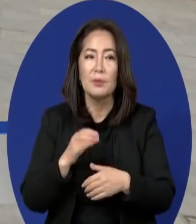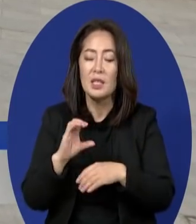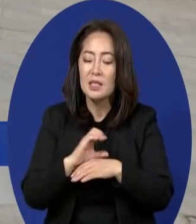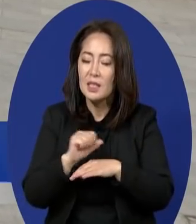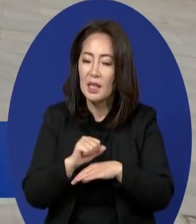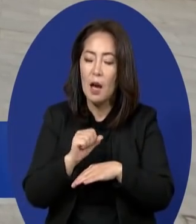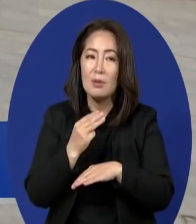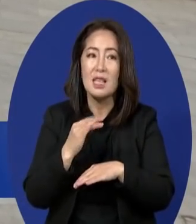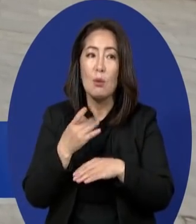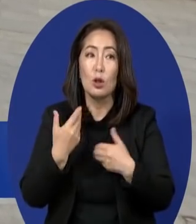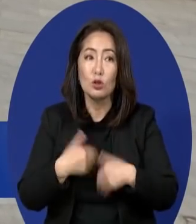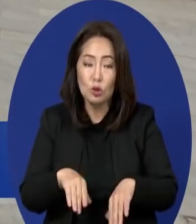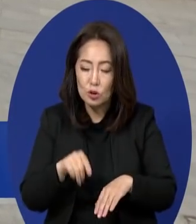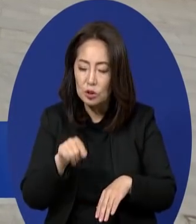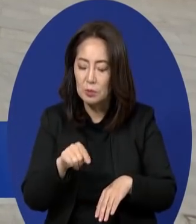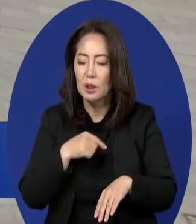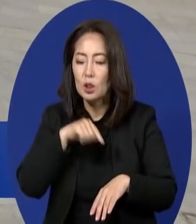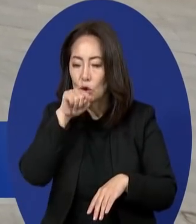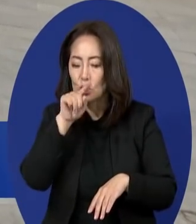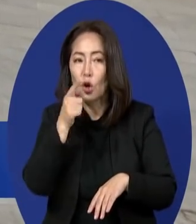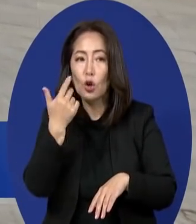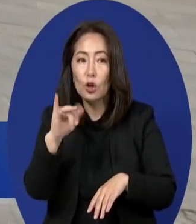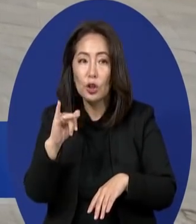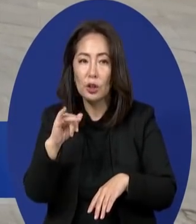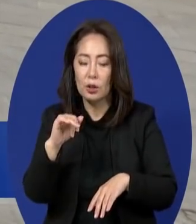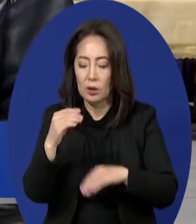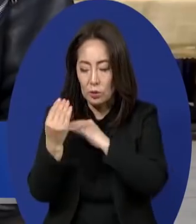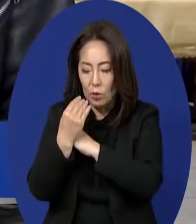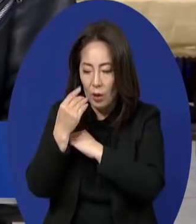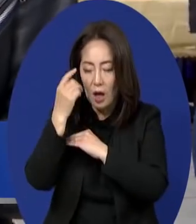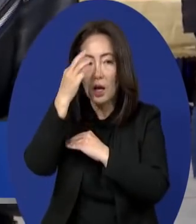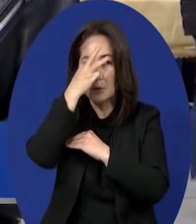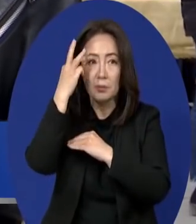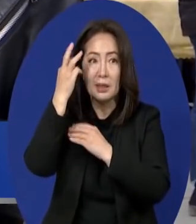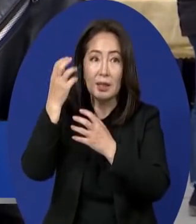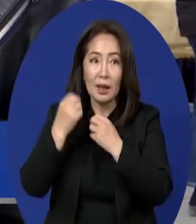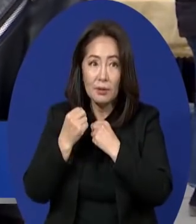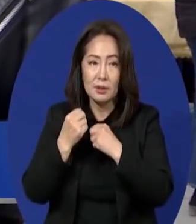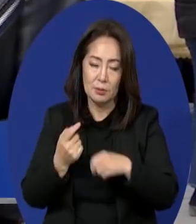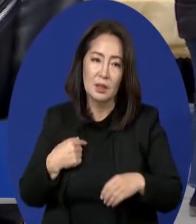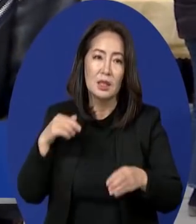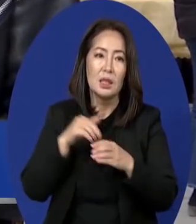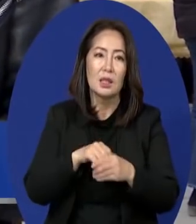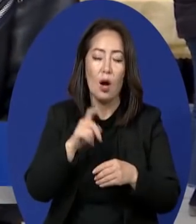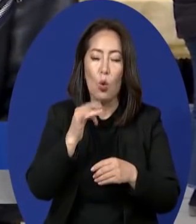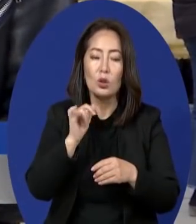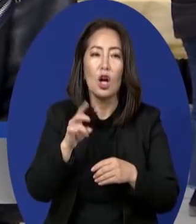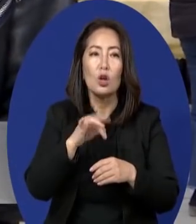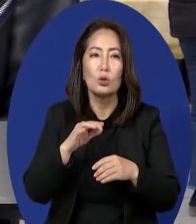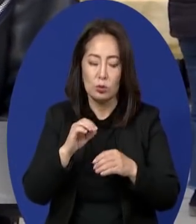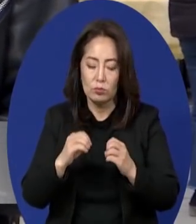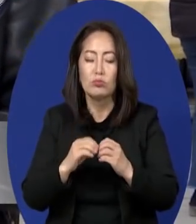сумд төрсэн, тэндээс зүгийн аж ахуйн одоо суур боловсрол мэдлэгийг эзэмсэн, тэрийгэ хутаг өндөр сумд өргөжүүлээд хэрэгжүүлж явж